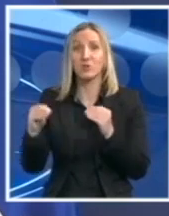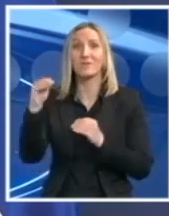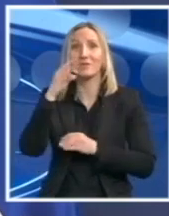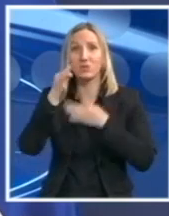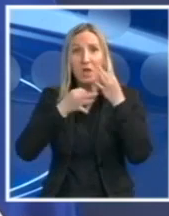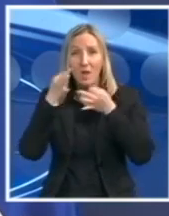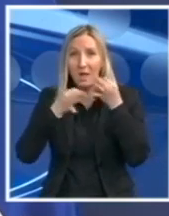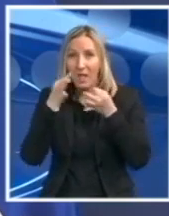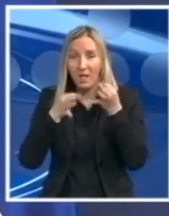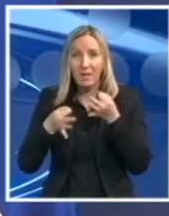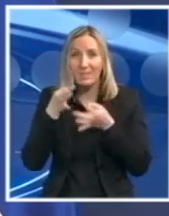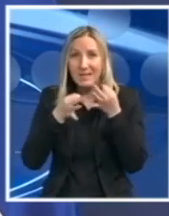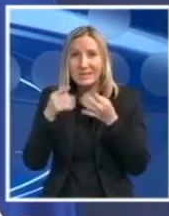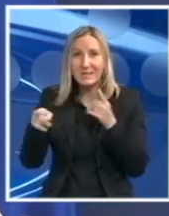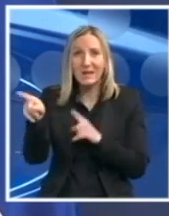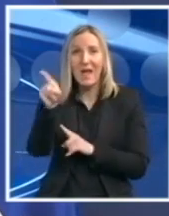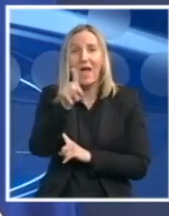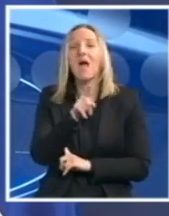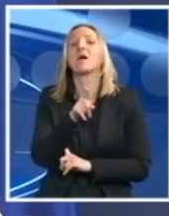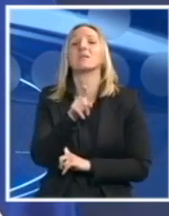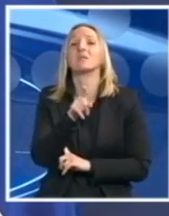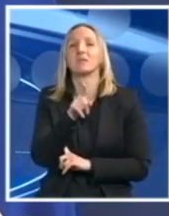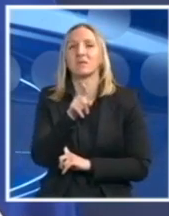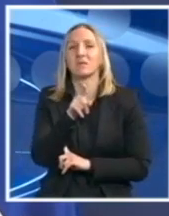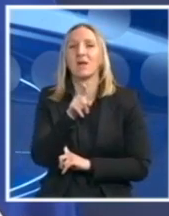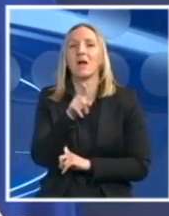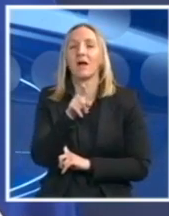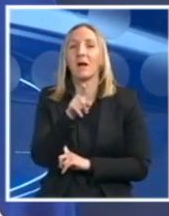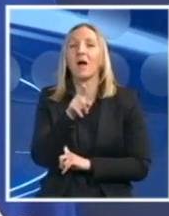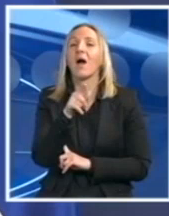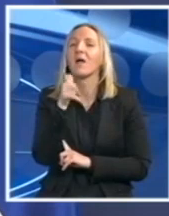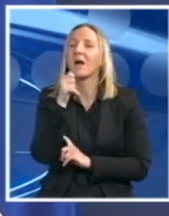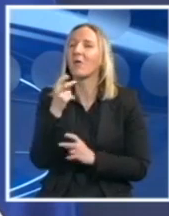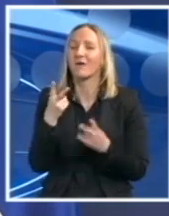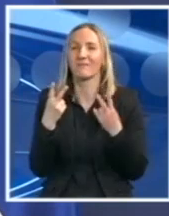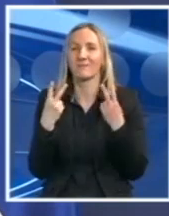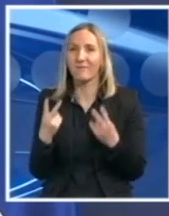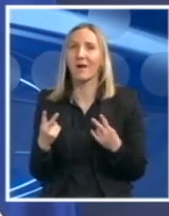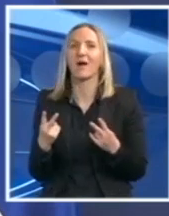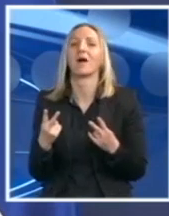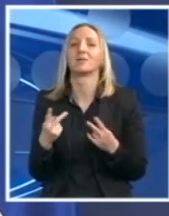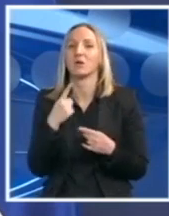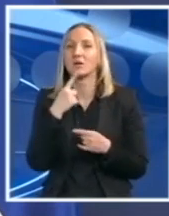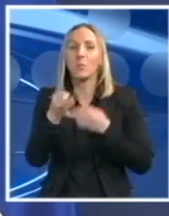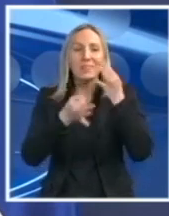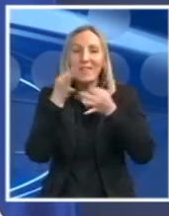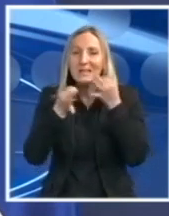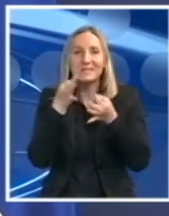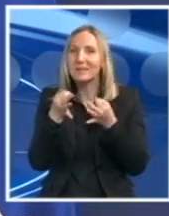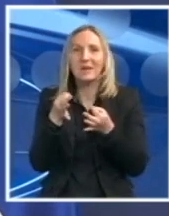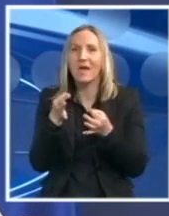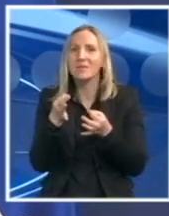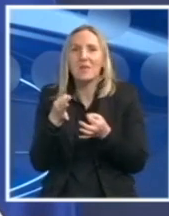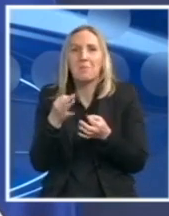smo maksimalno proširili, ali jako je bitno da naglasiti da testiranje samo po sebi ne